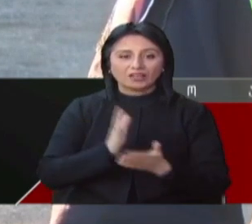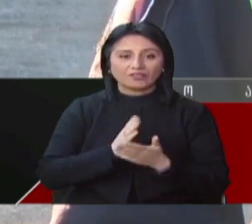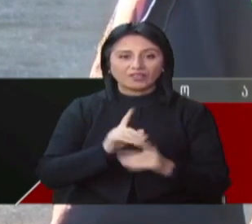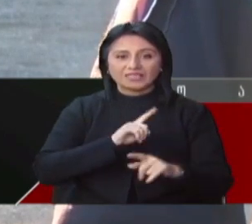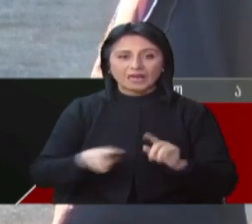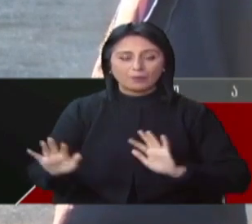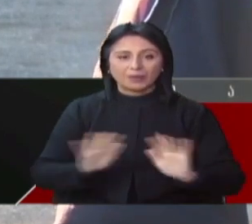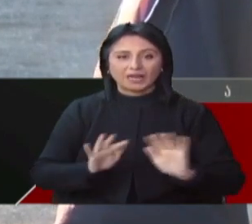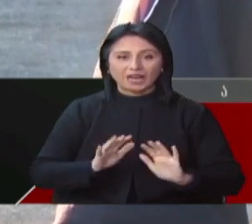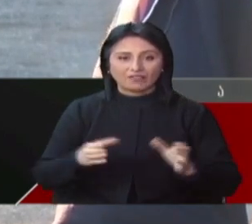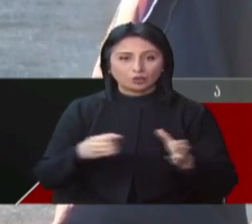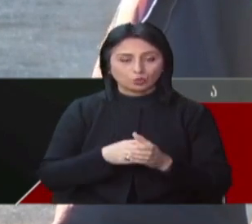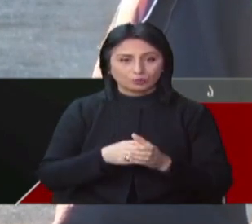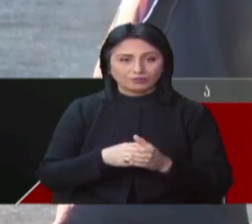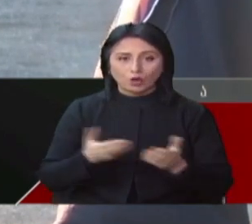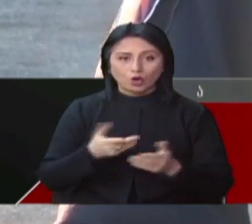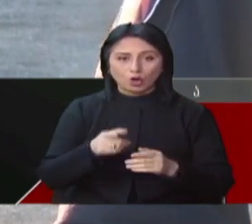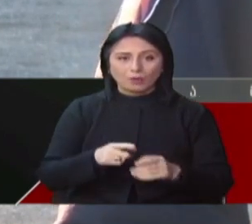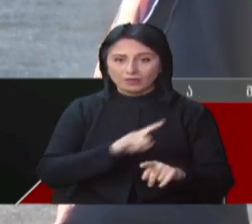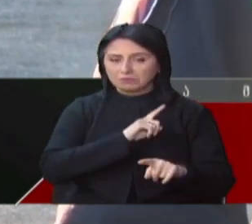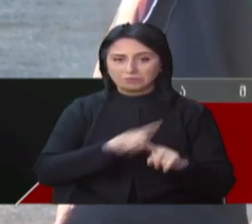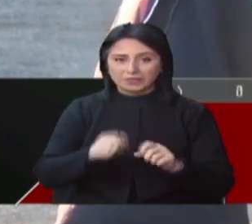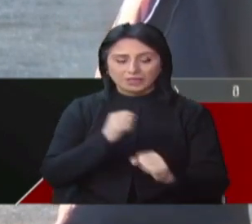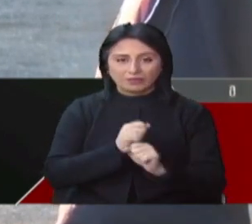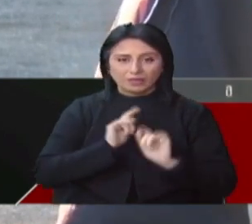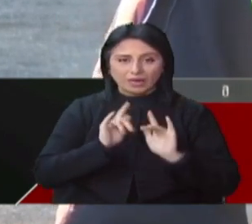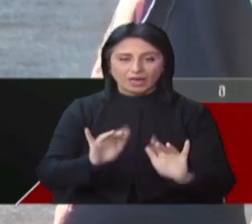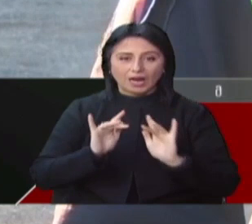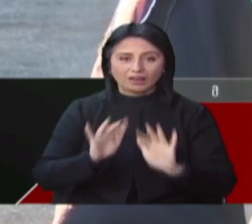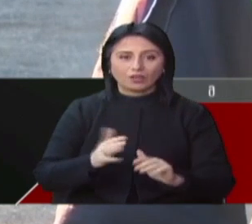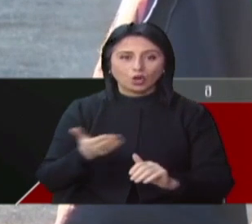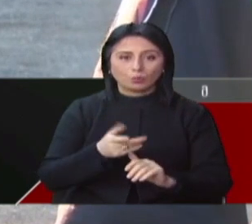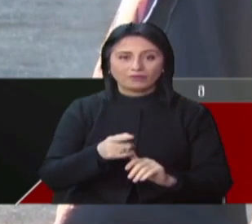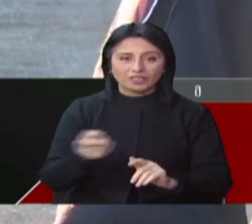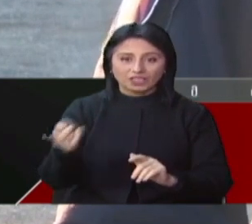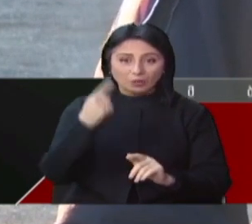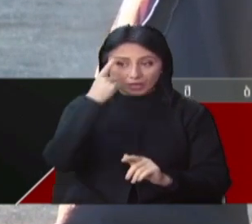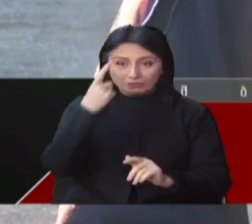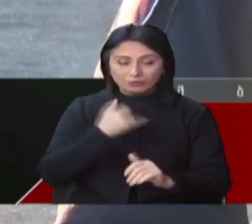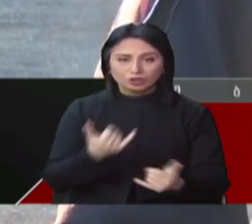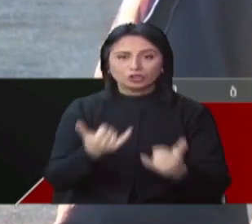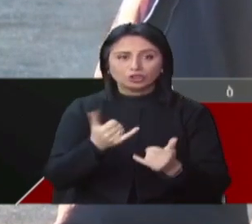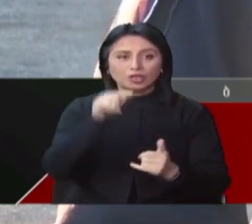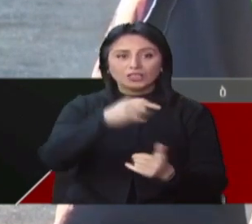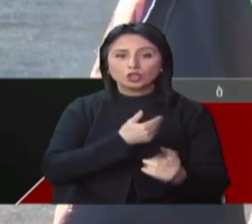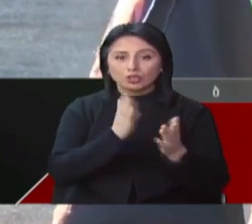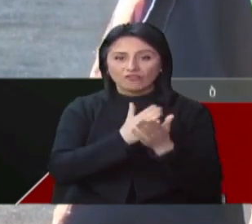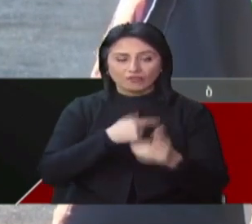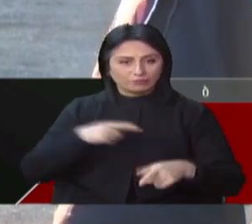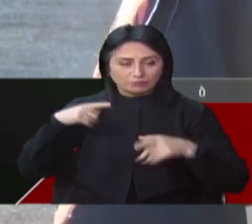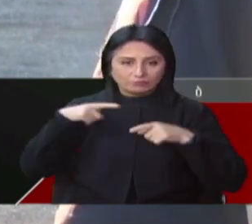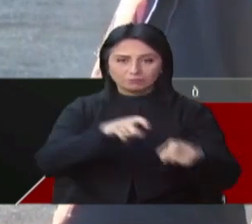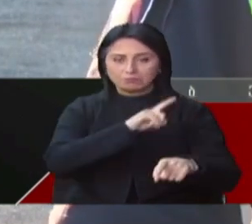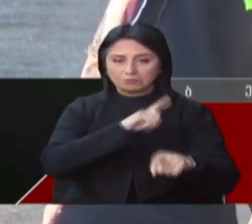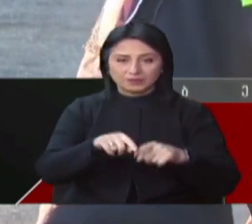სწრაფი რეაგირების მობილური ჯგუფი, რომელიც მყისიერად ახდენს რეაგირებას, როდესაც შემოდის შეტყობინება ნანგრევებში ცოცხლად გადარჩენილი